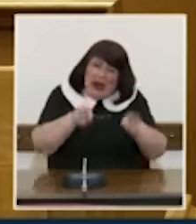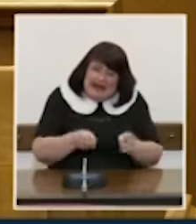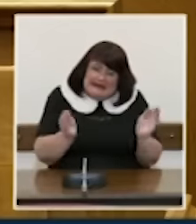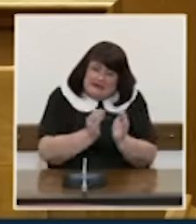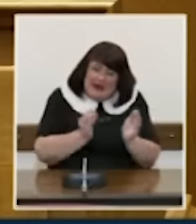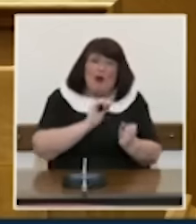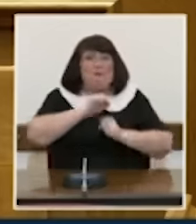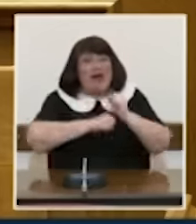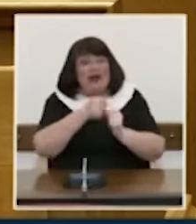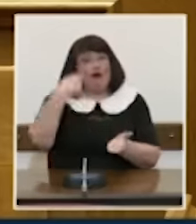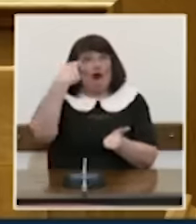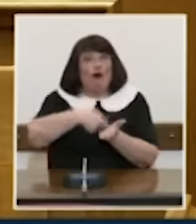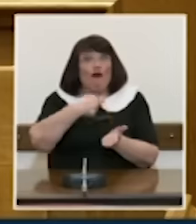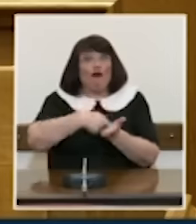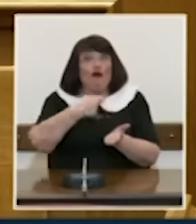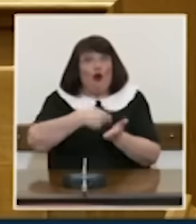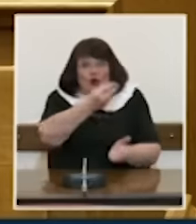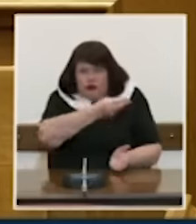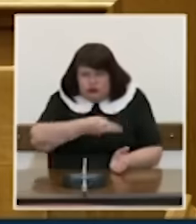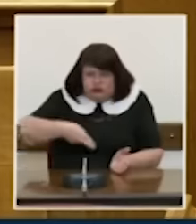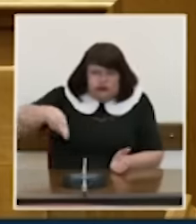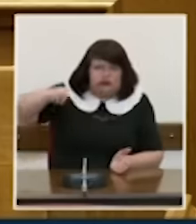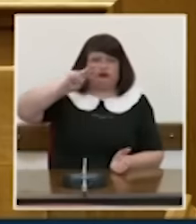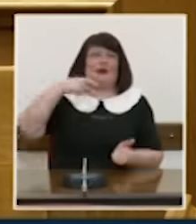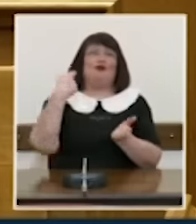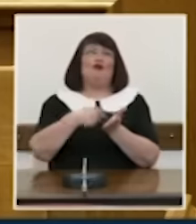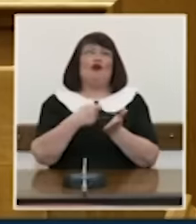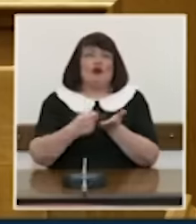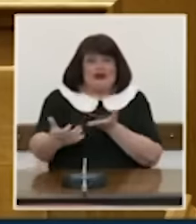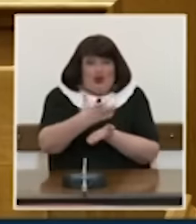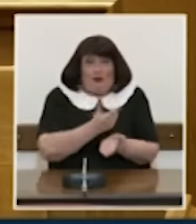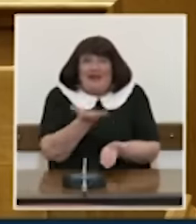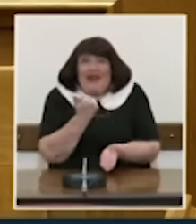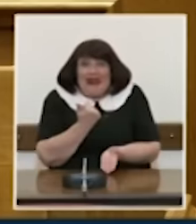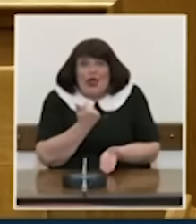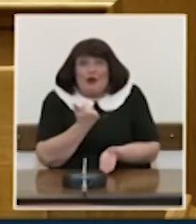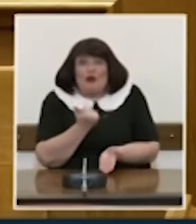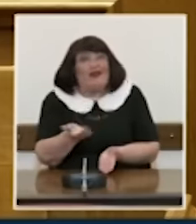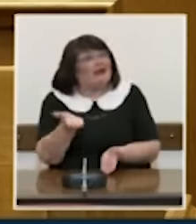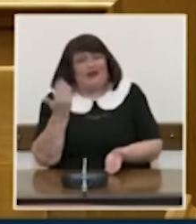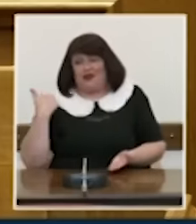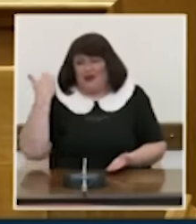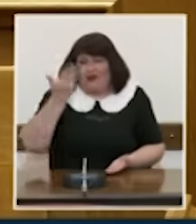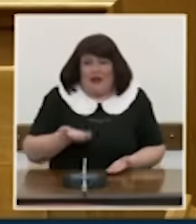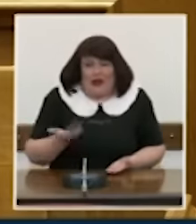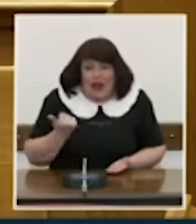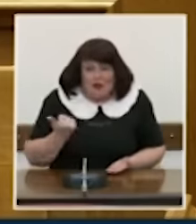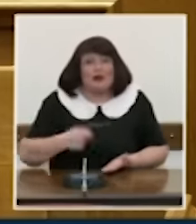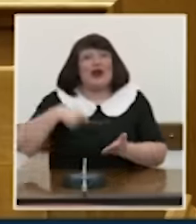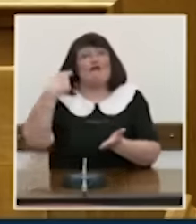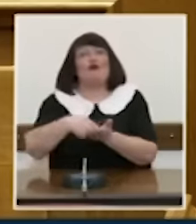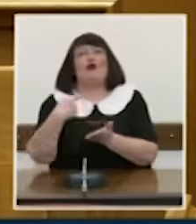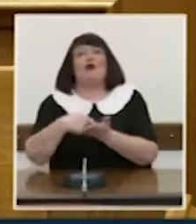φορολογείται φέτος από το πρώτο ευρώ για εισοδήματα που δεν έχουν, που δεν είχαν. Αλλά όταν σας λέμε